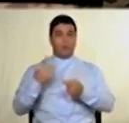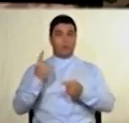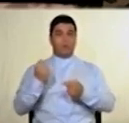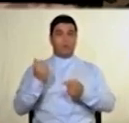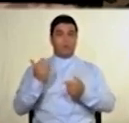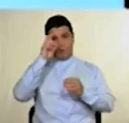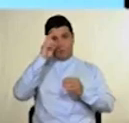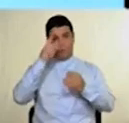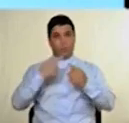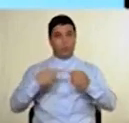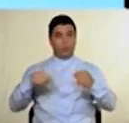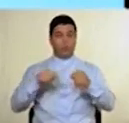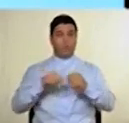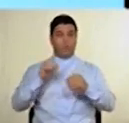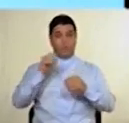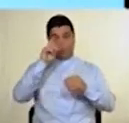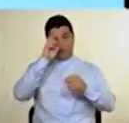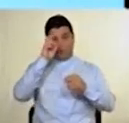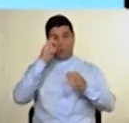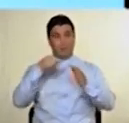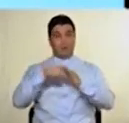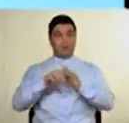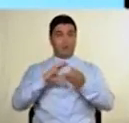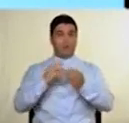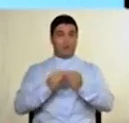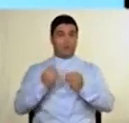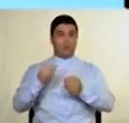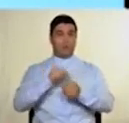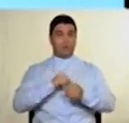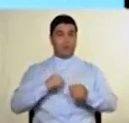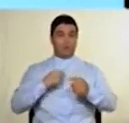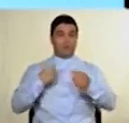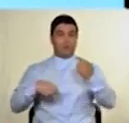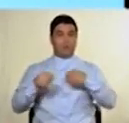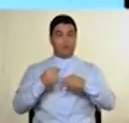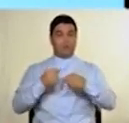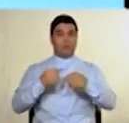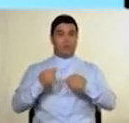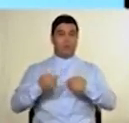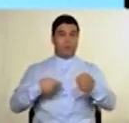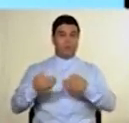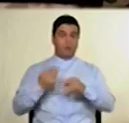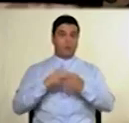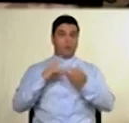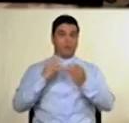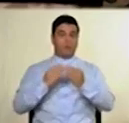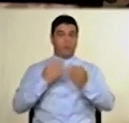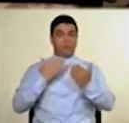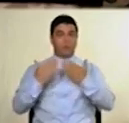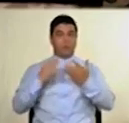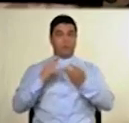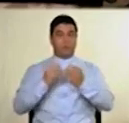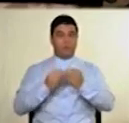qancha qadimgi davlatlar hududlaridan o'tib, ularning savdo aloqalari, iqtisodiy, demak,